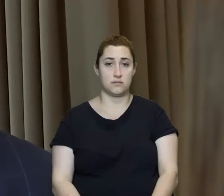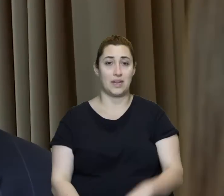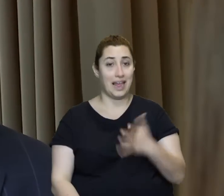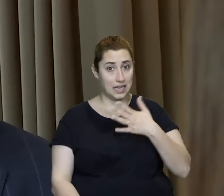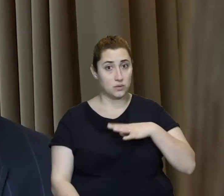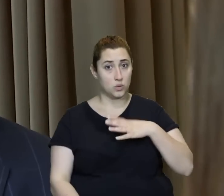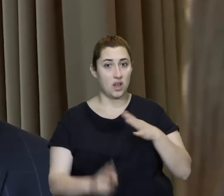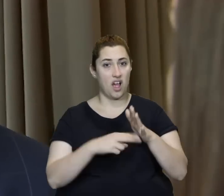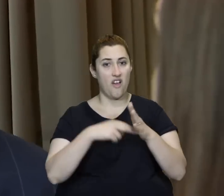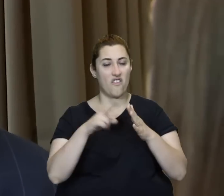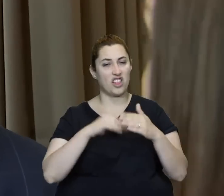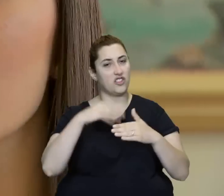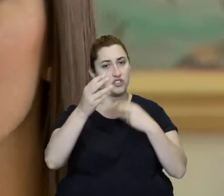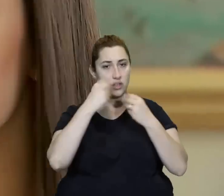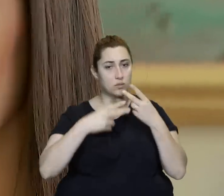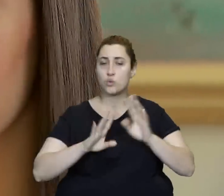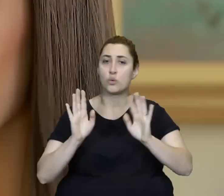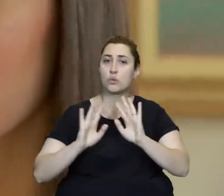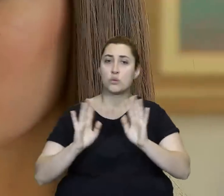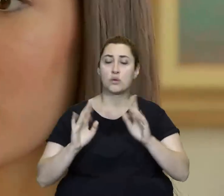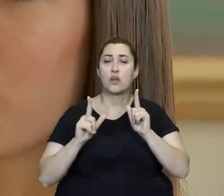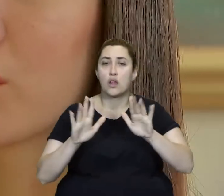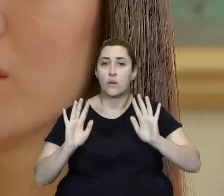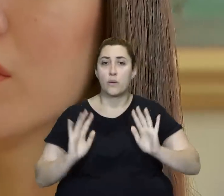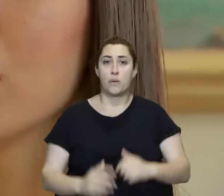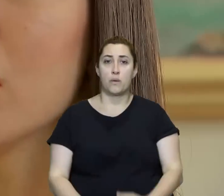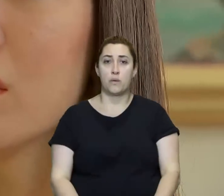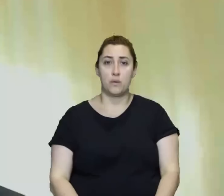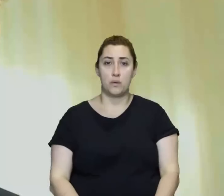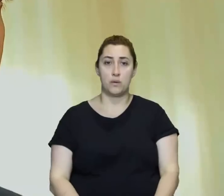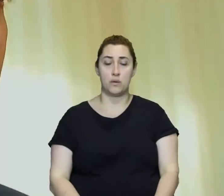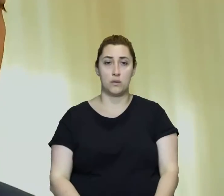Eğer istersen kahvaltıyı dışarıda yapabiliriz. Hayır hayır, hiç gerek yok.